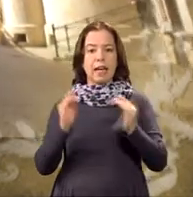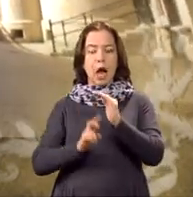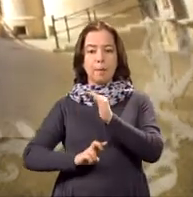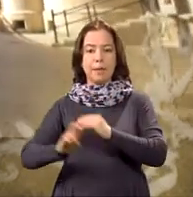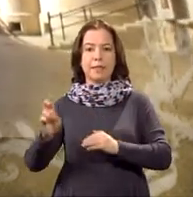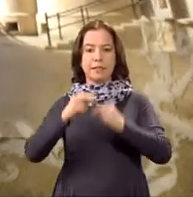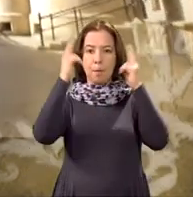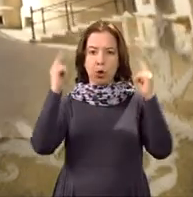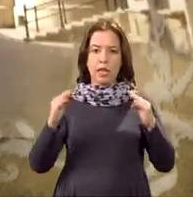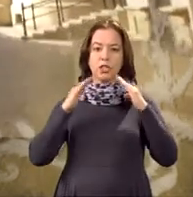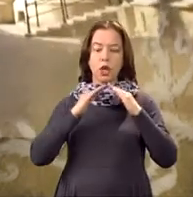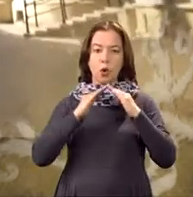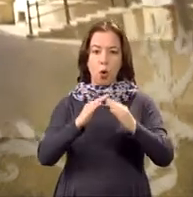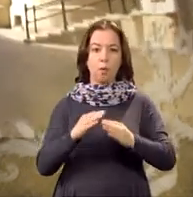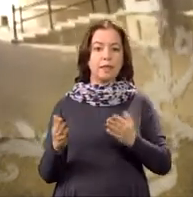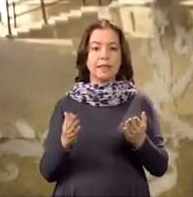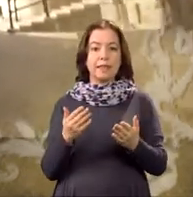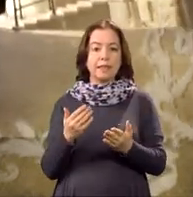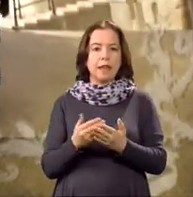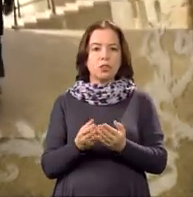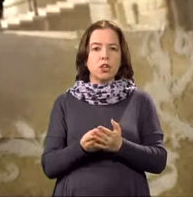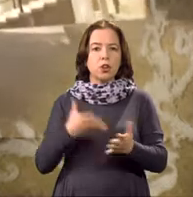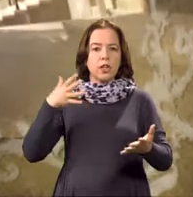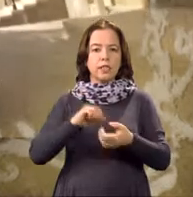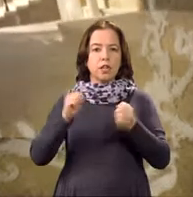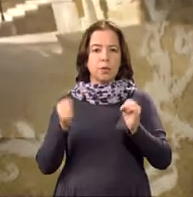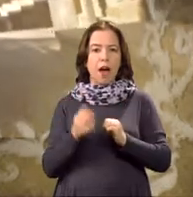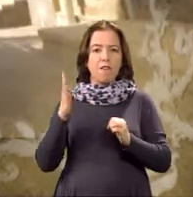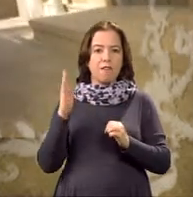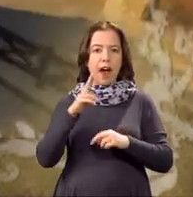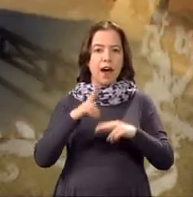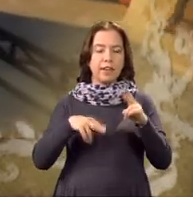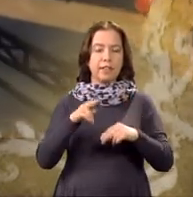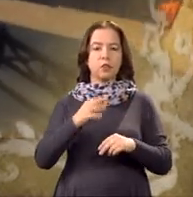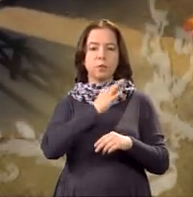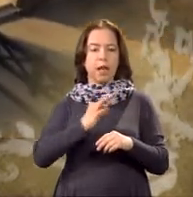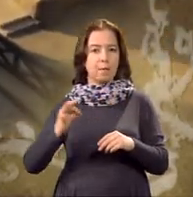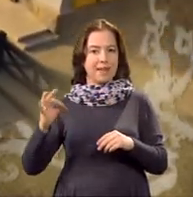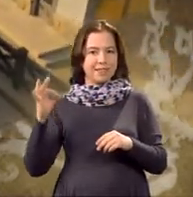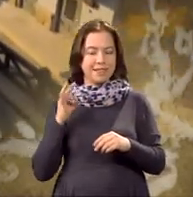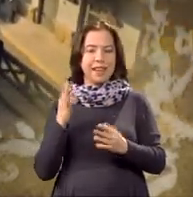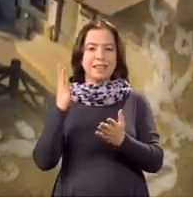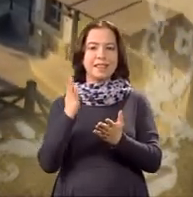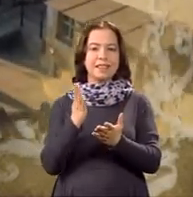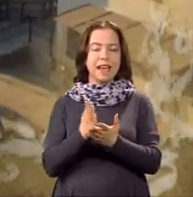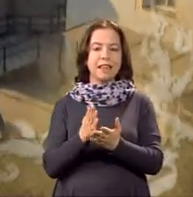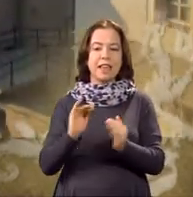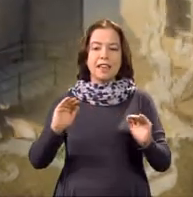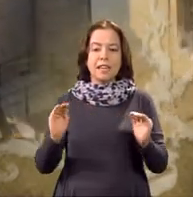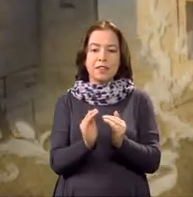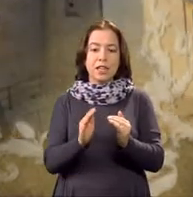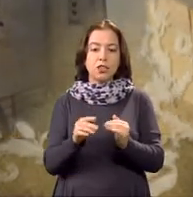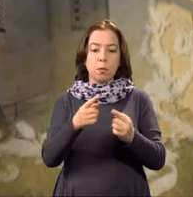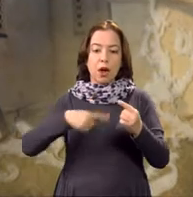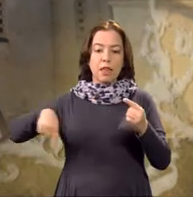калійний корпус, які, наче дорогоцінне каміння в архітектурному намисті, стоять на невеличкому клаптику